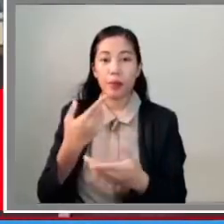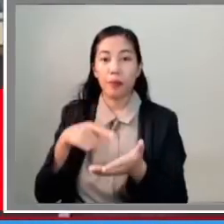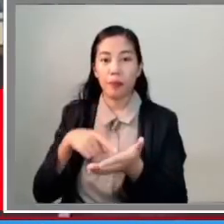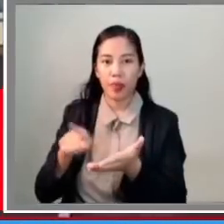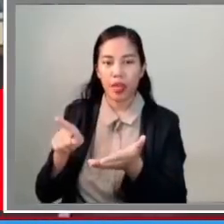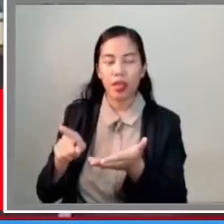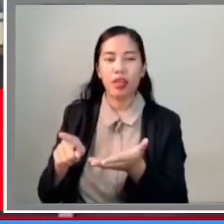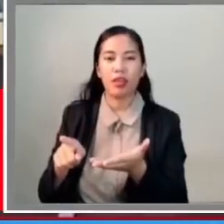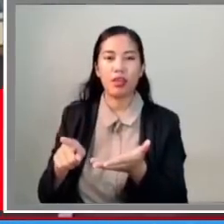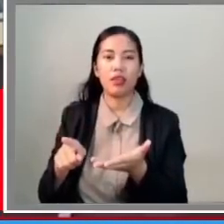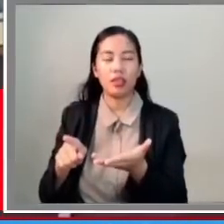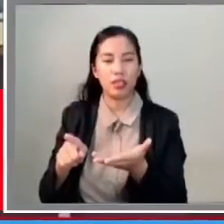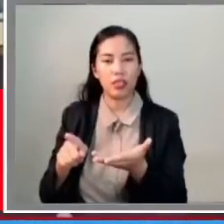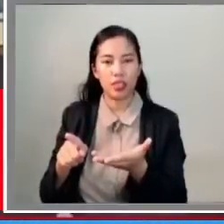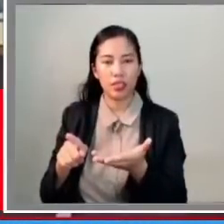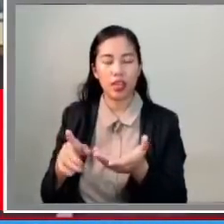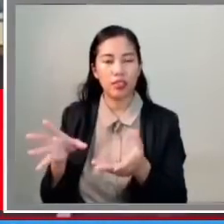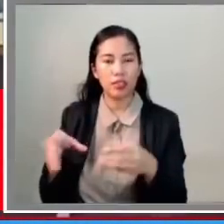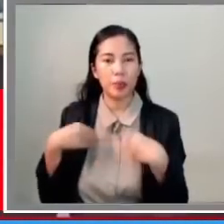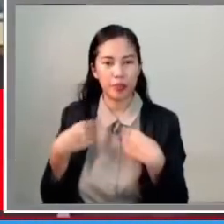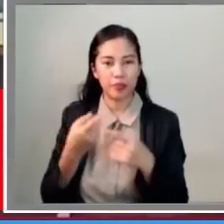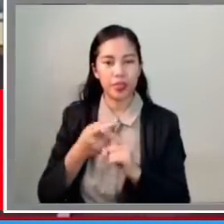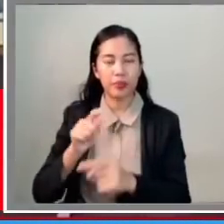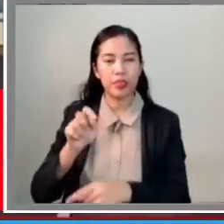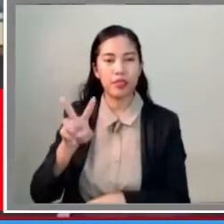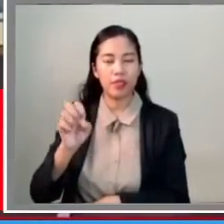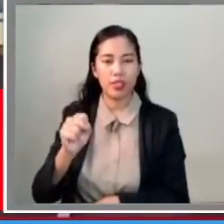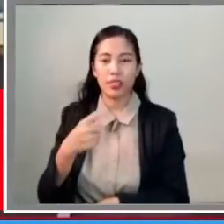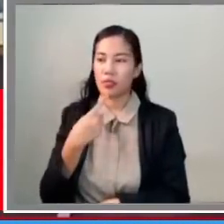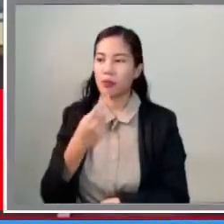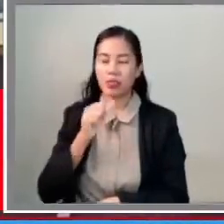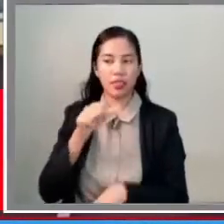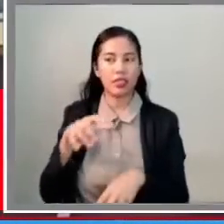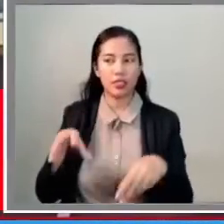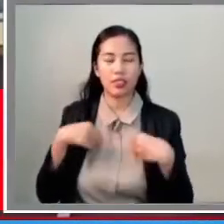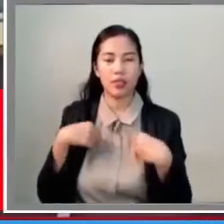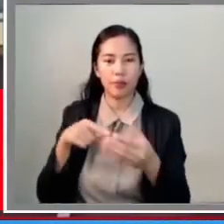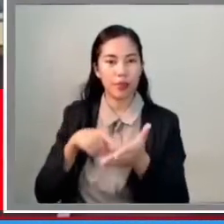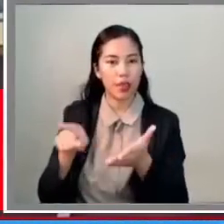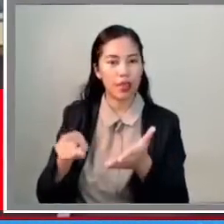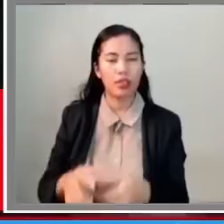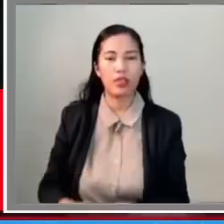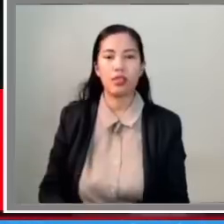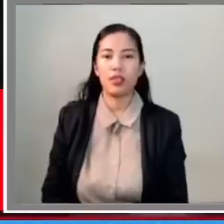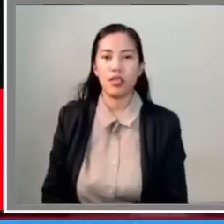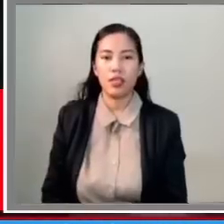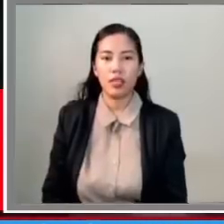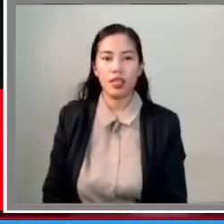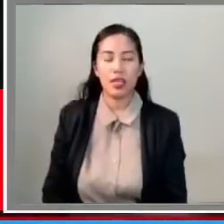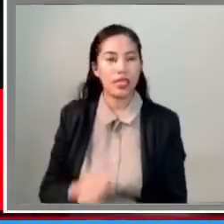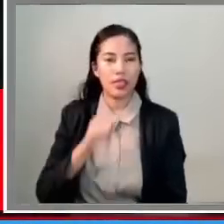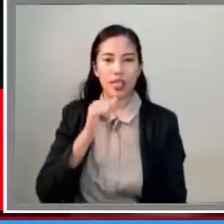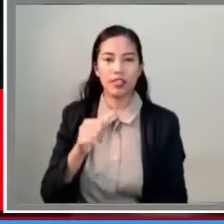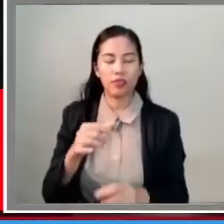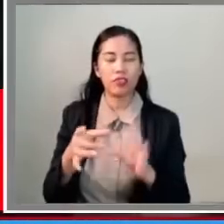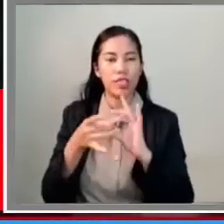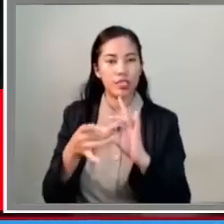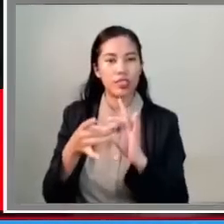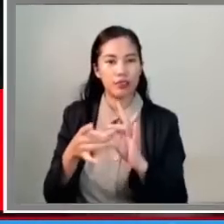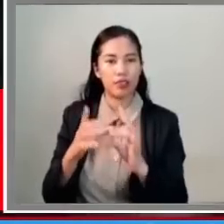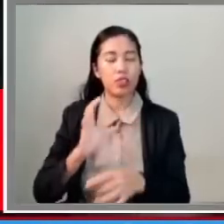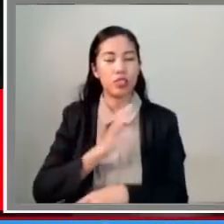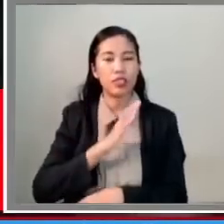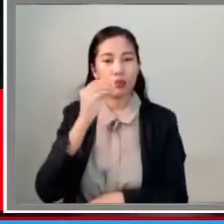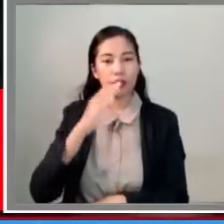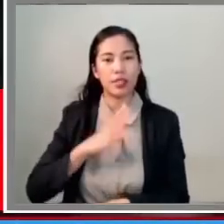Tebes. Sabi ni De La Rosa, hindi sa bayaran, hindi tuta at hindi rin sa kaanak ni Congressman Tebes. Ang paliwanag ni De La Rosa,